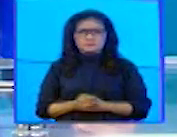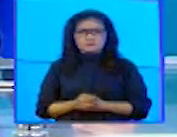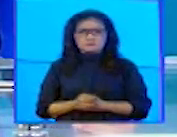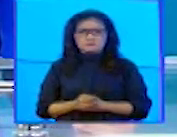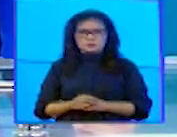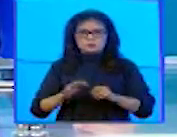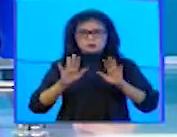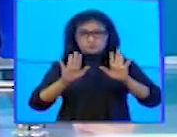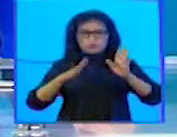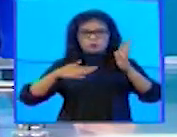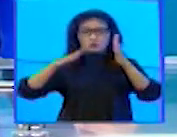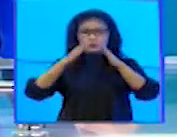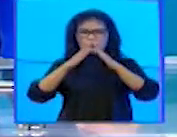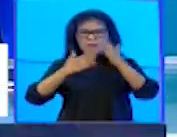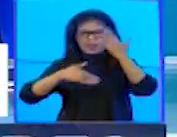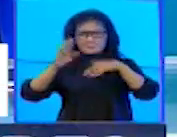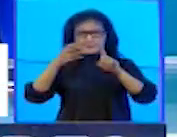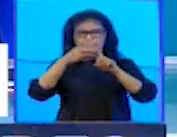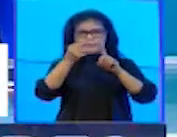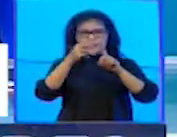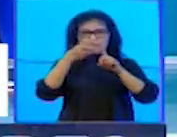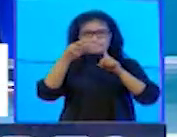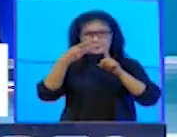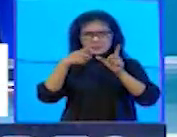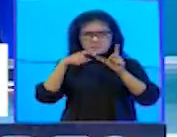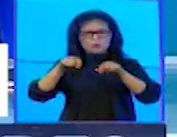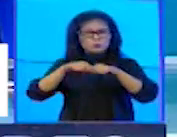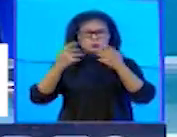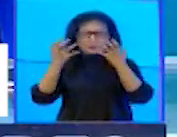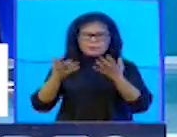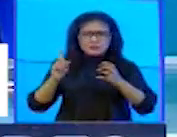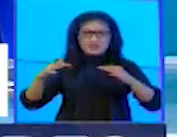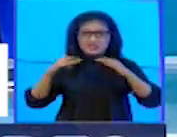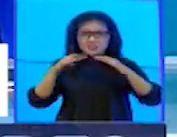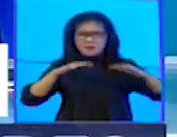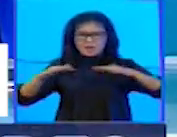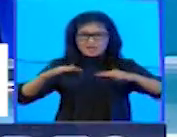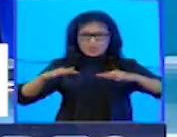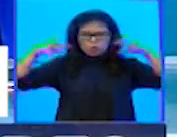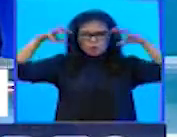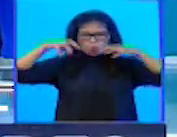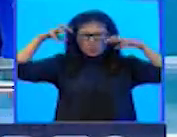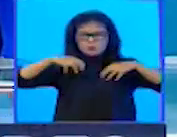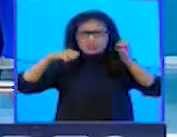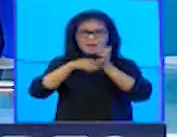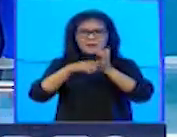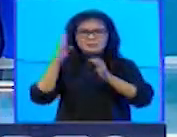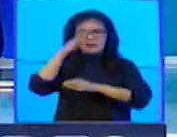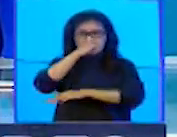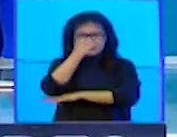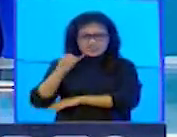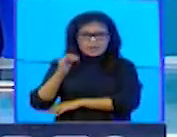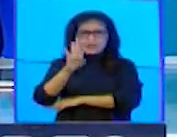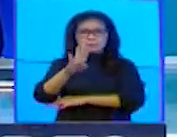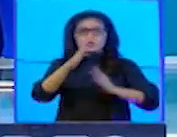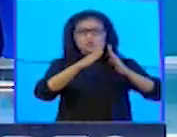Puluhan rumah di Brebes, Jawa Tengah rusak akibat tanah bergerak pasca hujan deras 3 hari terakhir. 4 rumah terpaksa dirobohkan